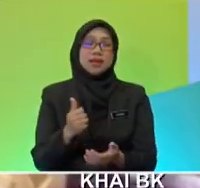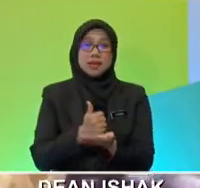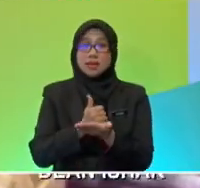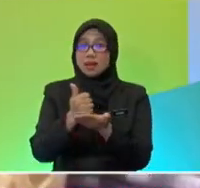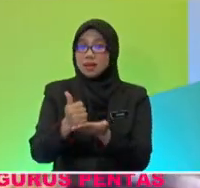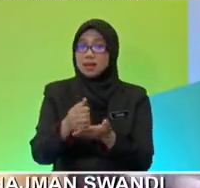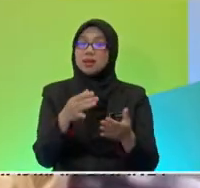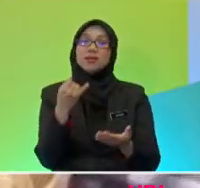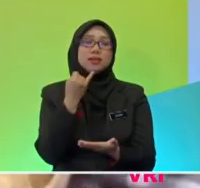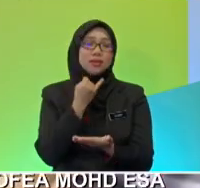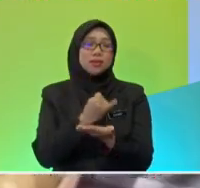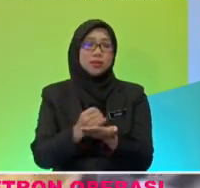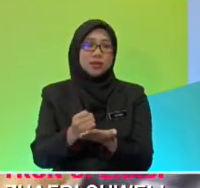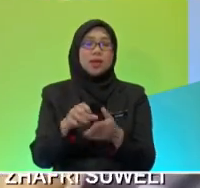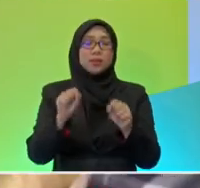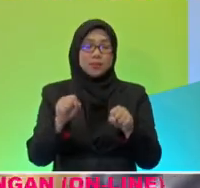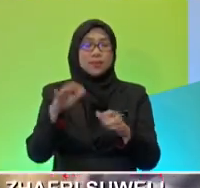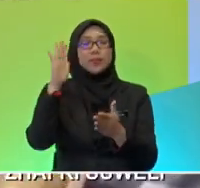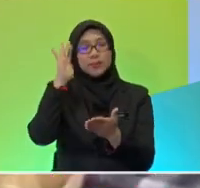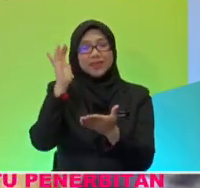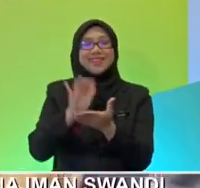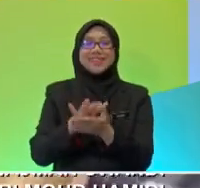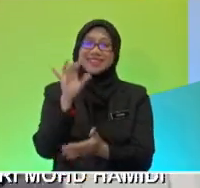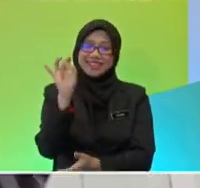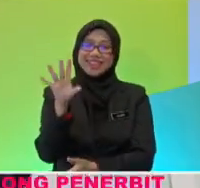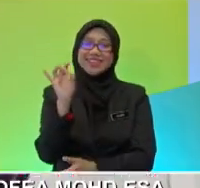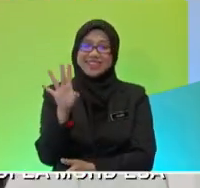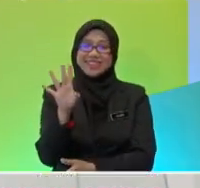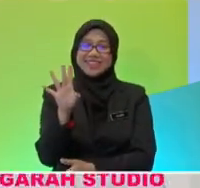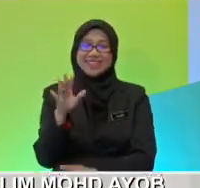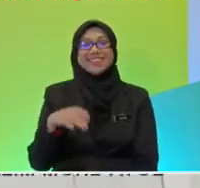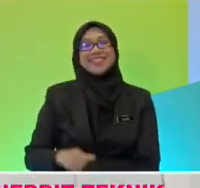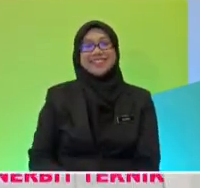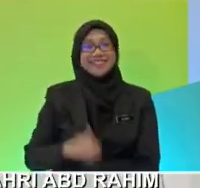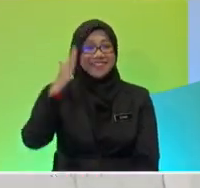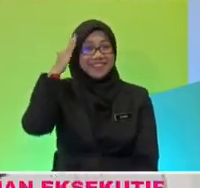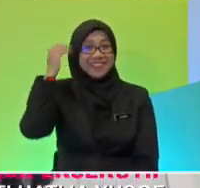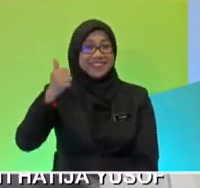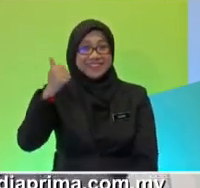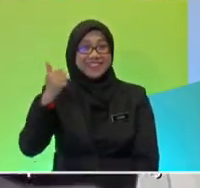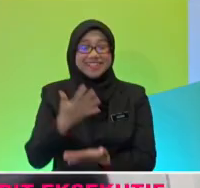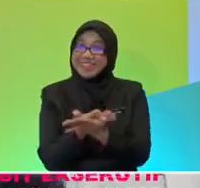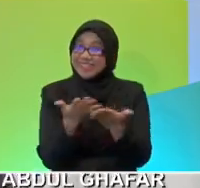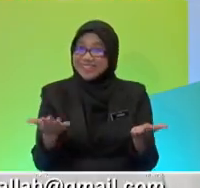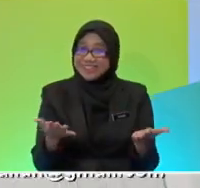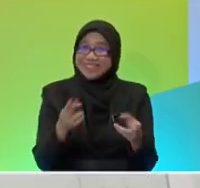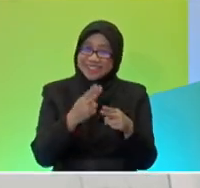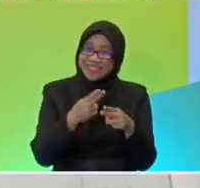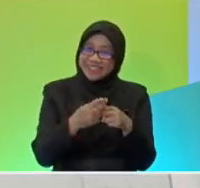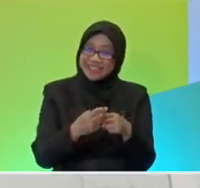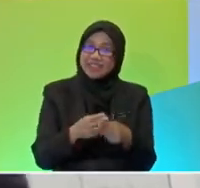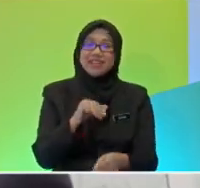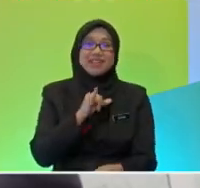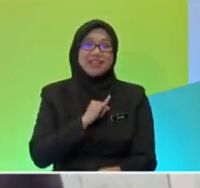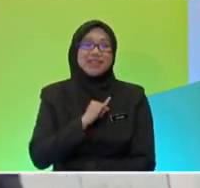jujur dan boleh dipercayai Insyaallah assalamualaikum semua namun sayur Ahmad